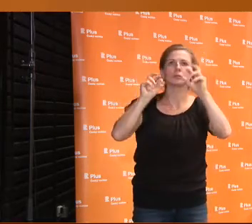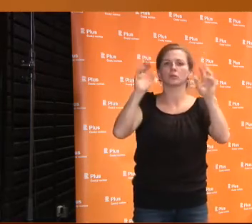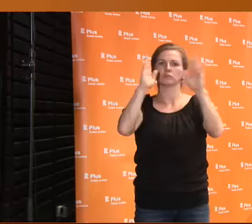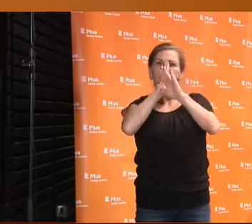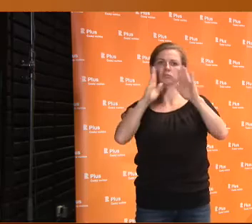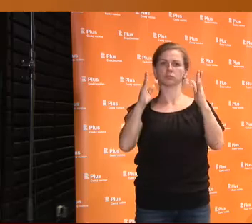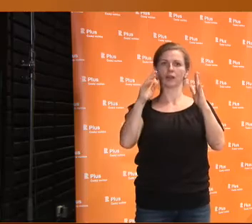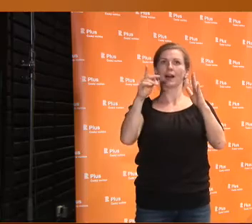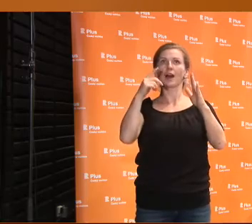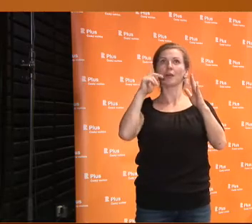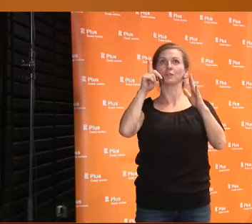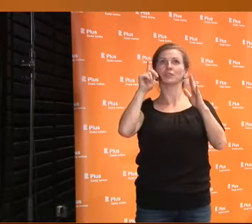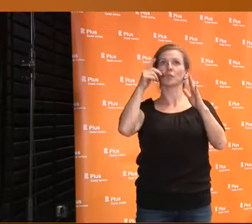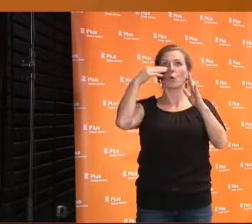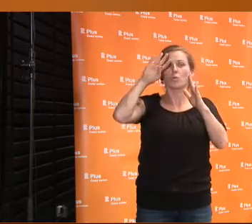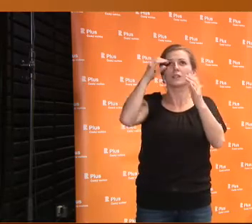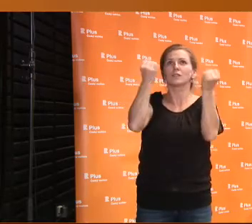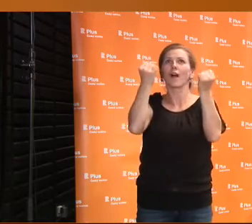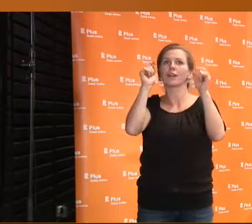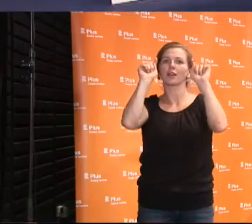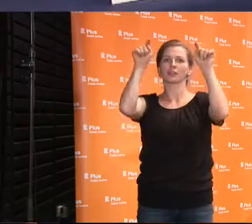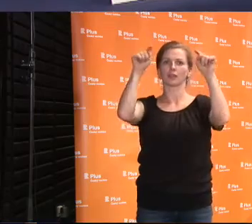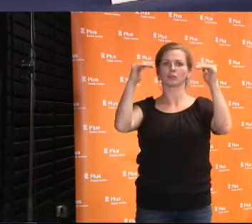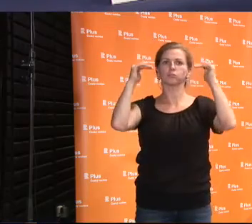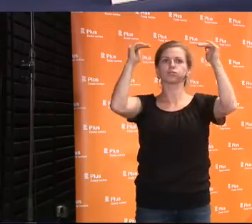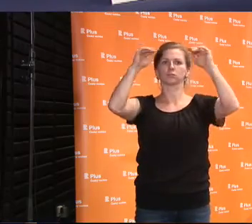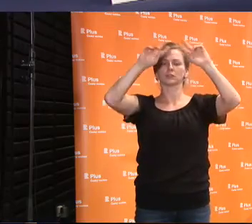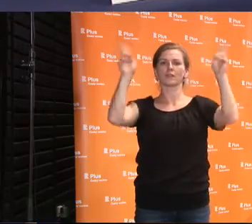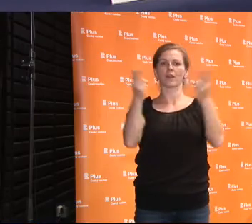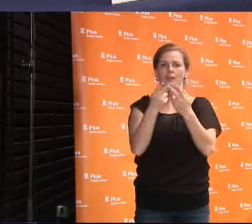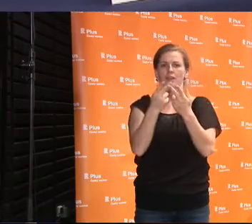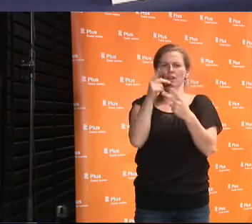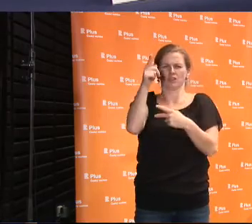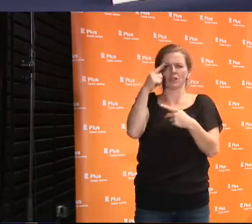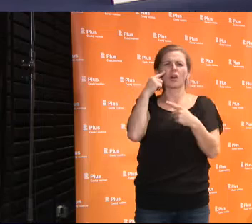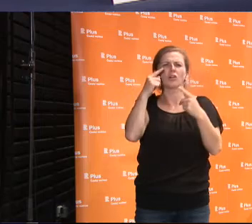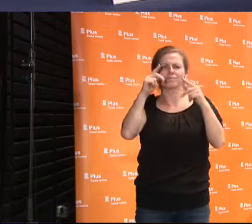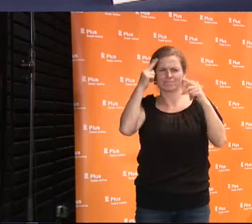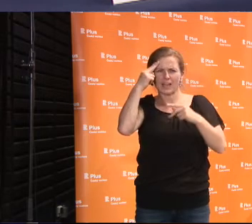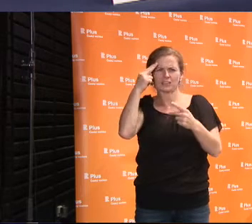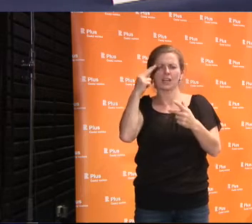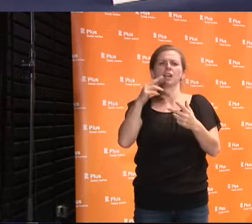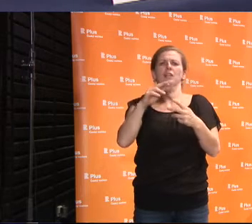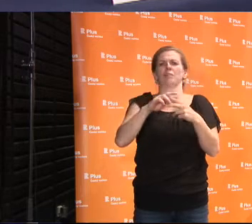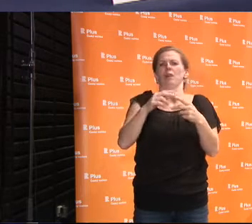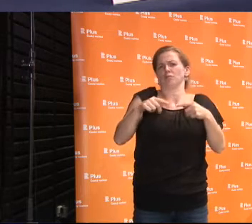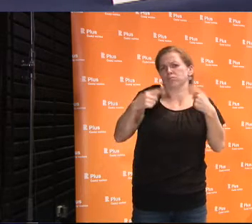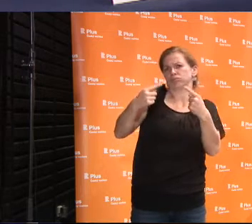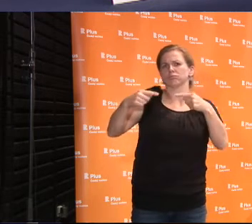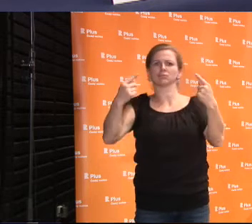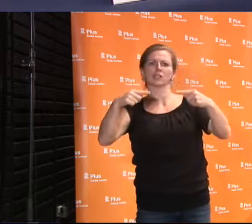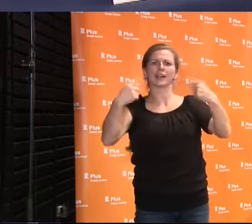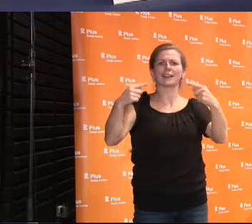se musíme naučit ji obývat. A často se to skloňuje pod termínem kritické myšlení, což je jakýsi jako